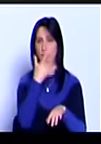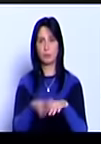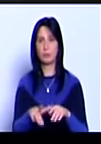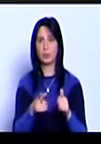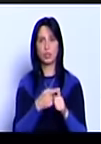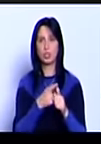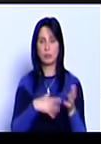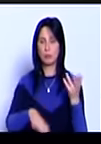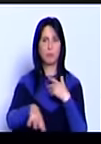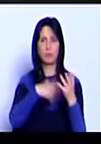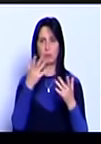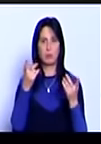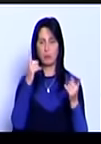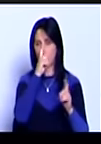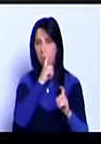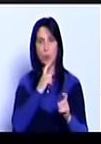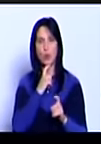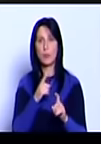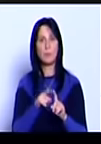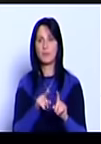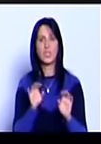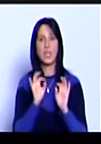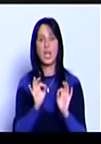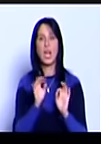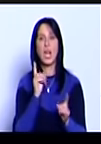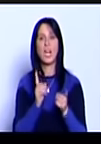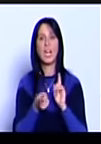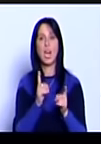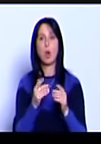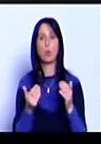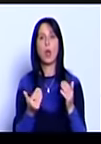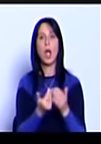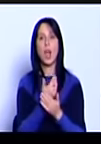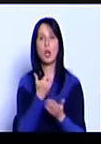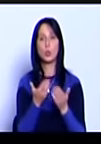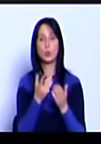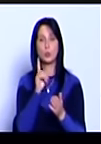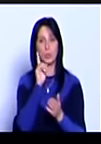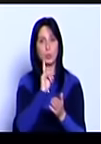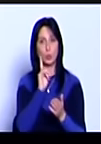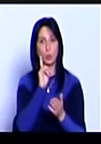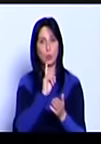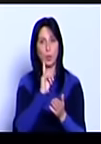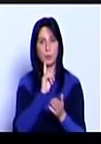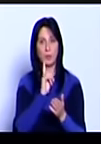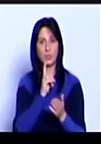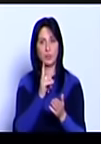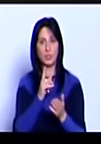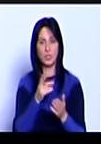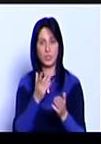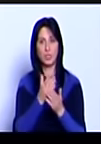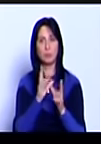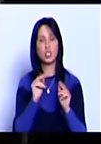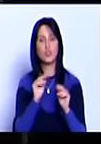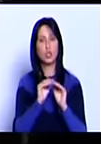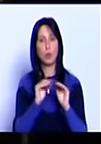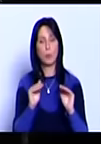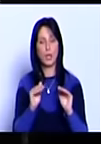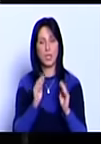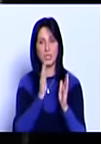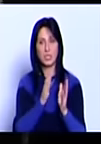პროგრამის ამუშავება კაცობრიობისთვის, ან მართლაც რეალური ახალი თუნდაც დროებითი თვითრეგულირება და მშვიდობიანი